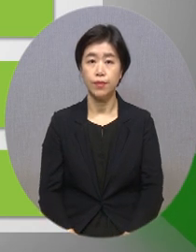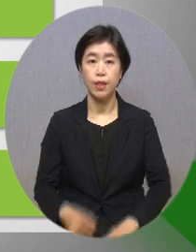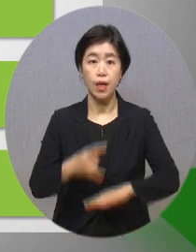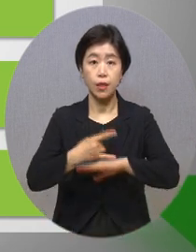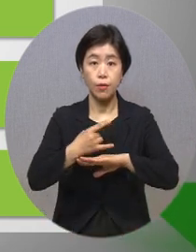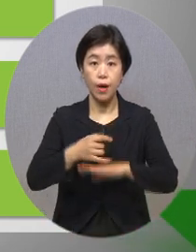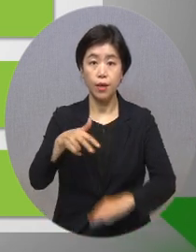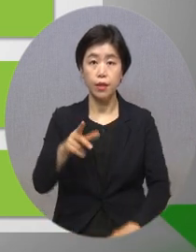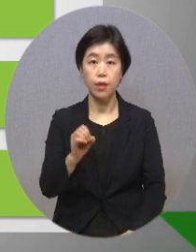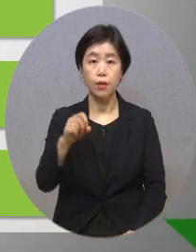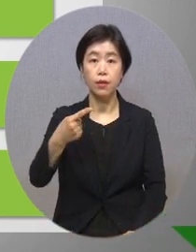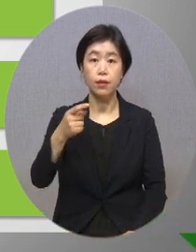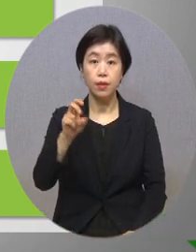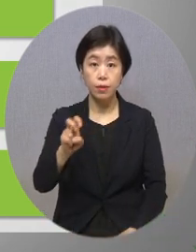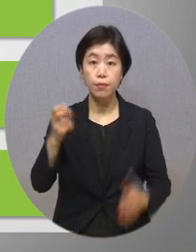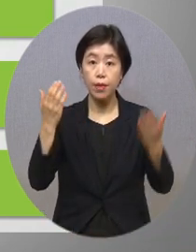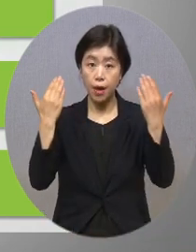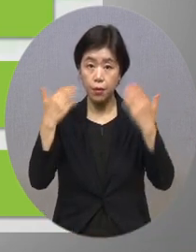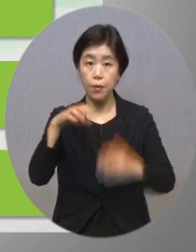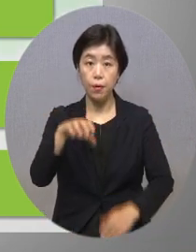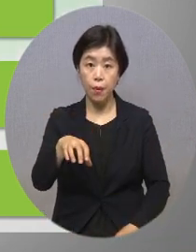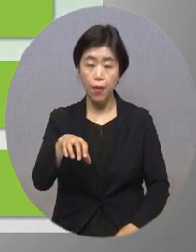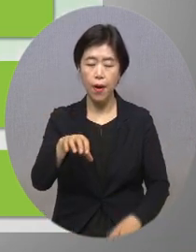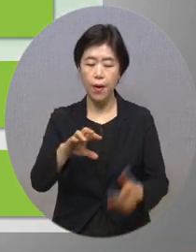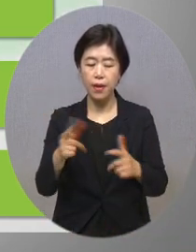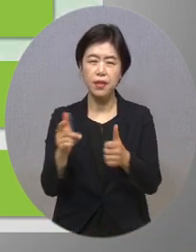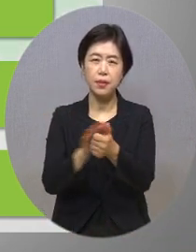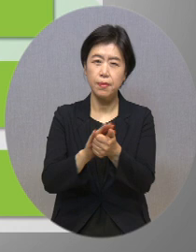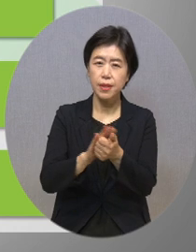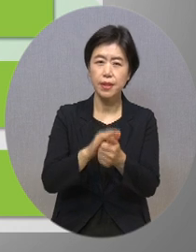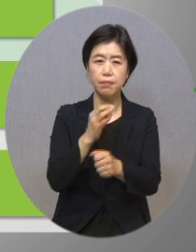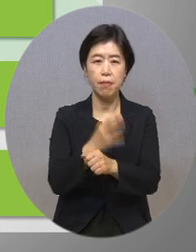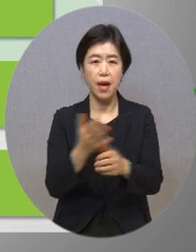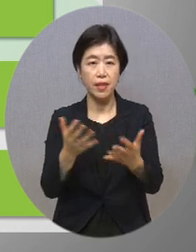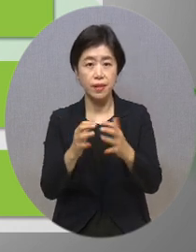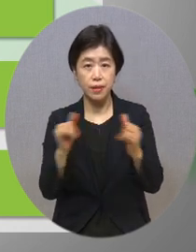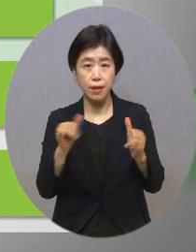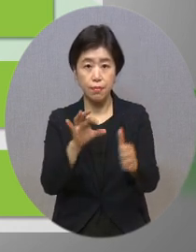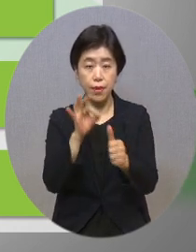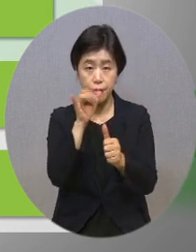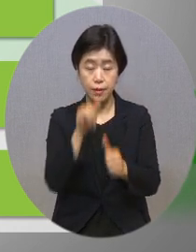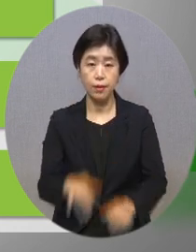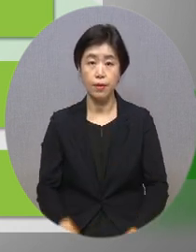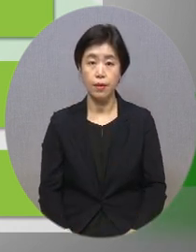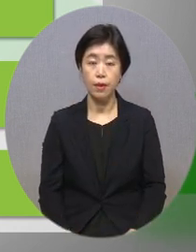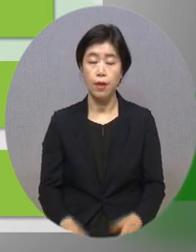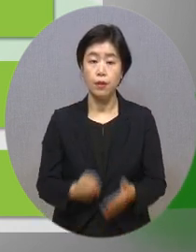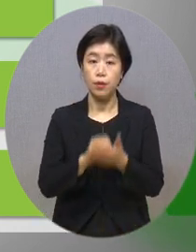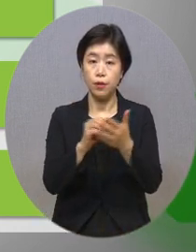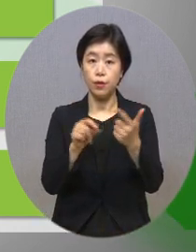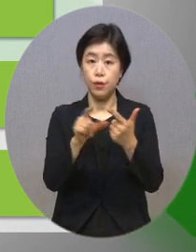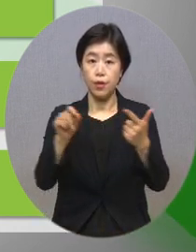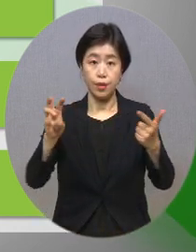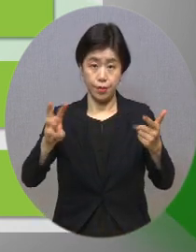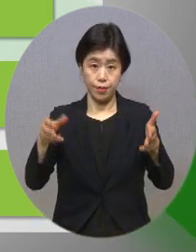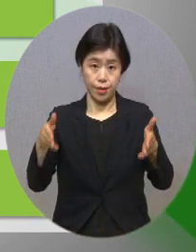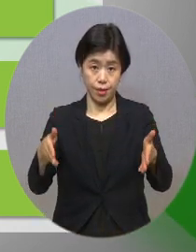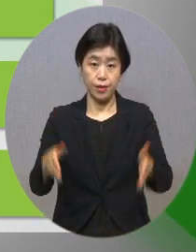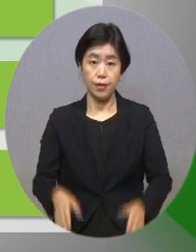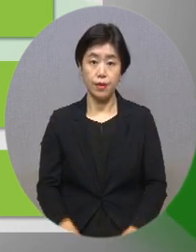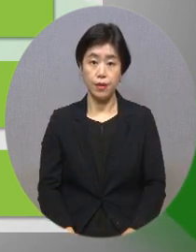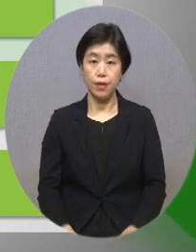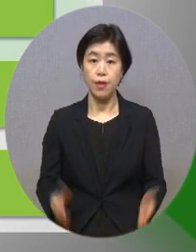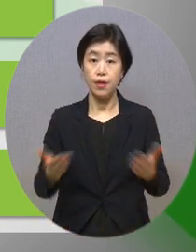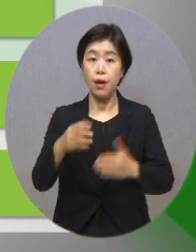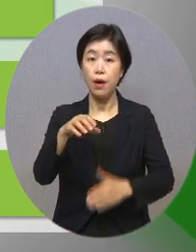의왕 정음학교에서 서비스 단순종사원을 모집합니다. 접수 마감일은 6월 30일까지며 근무지는